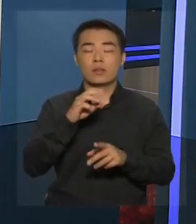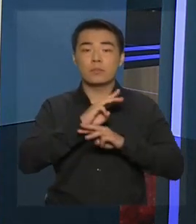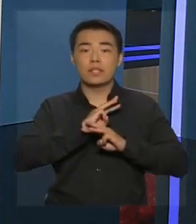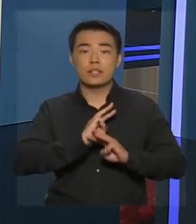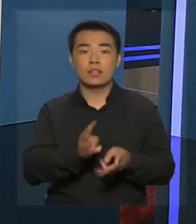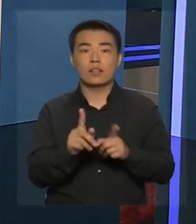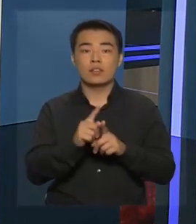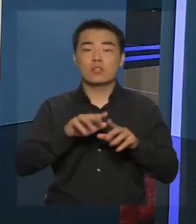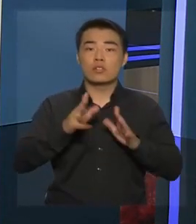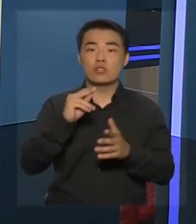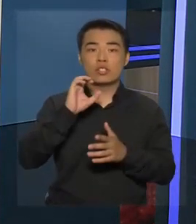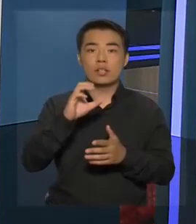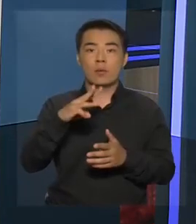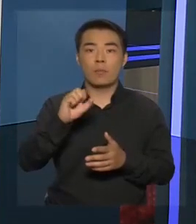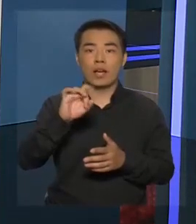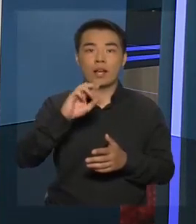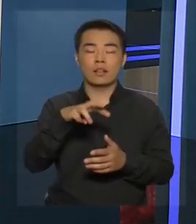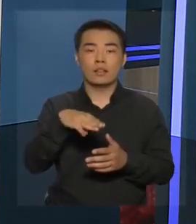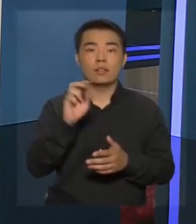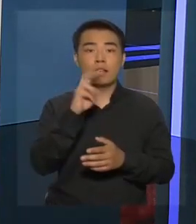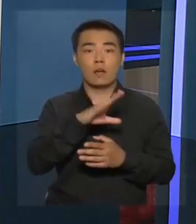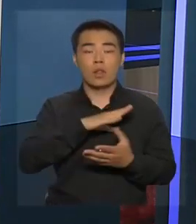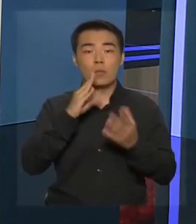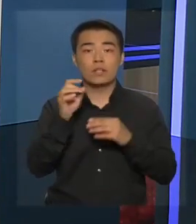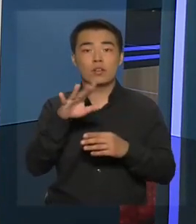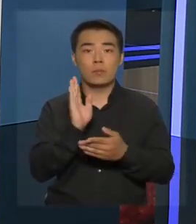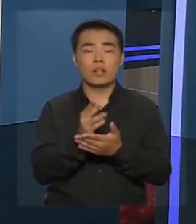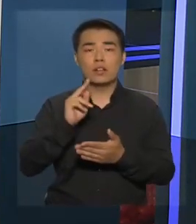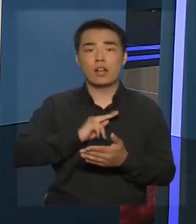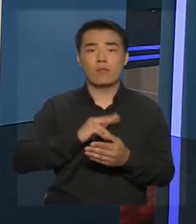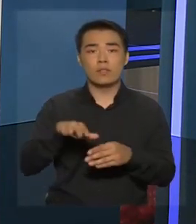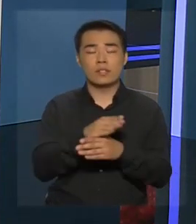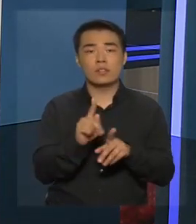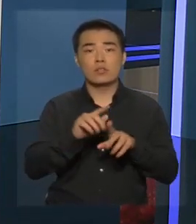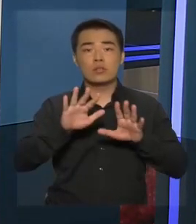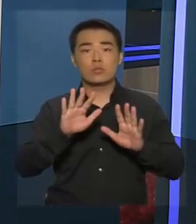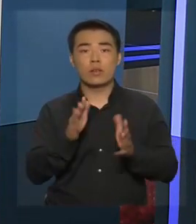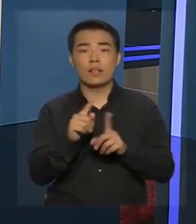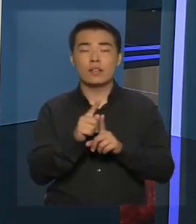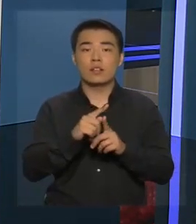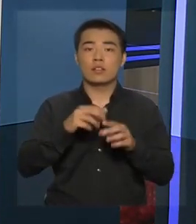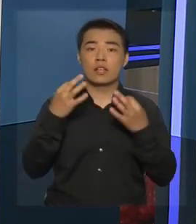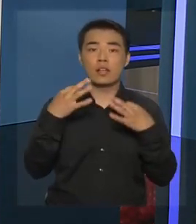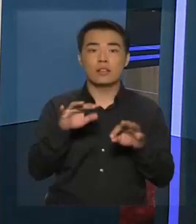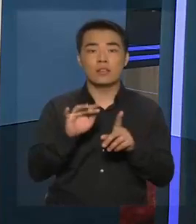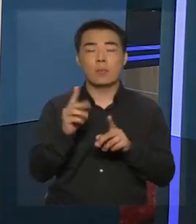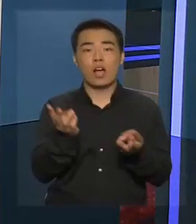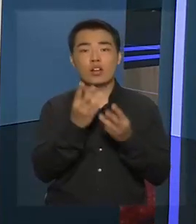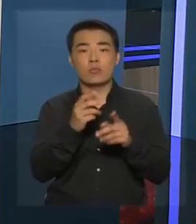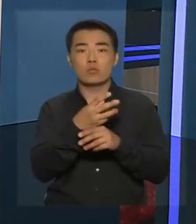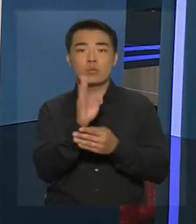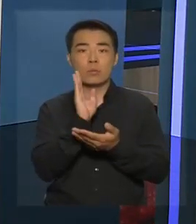по чрезвычайным ситуациям Марат Кульдиков. В регионе проводят все необходимые мероприятия по локализации и ликвидации